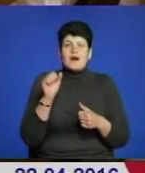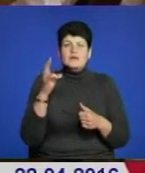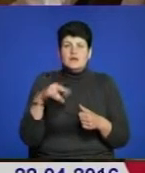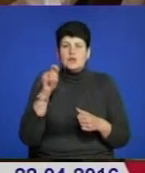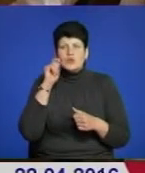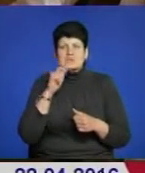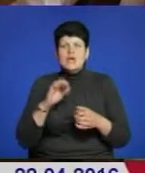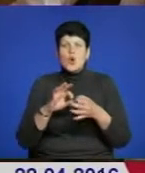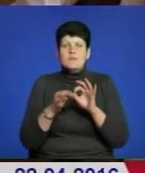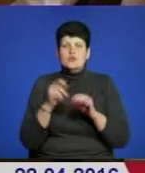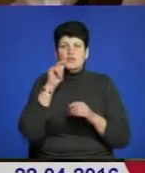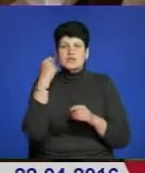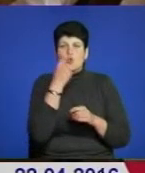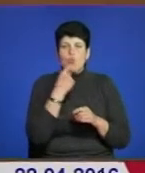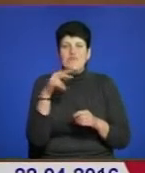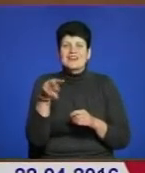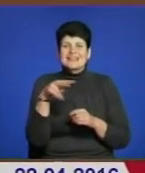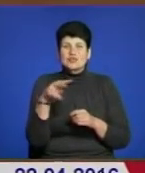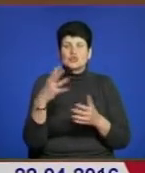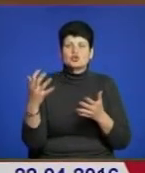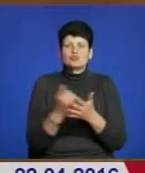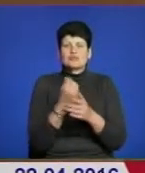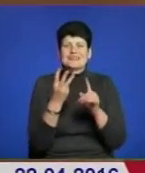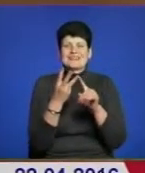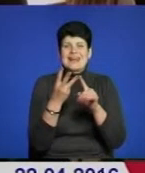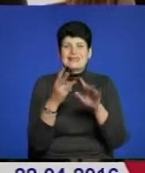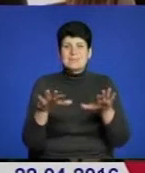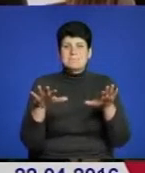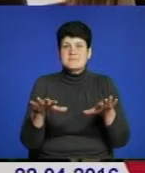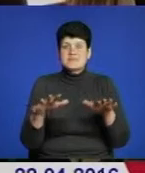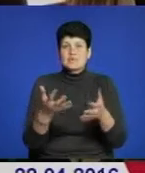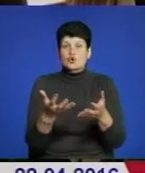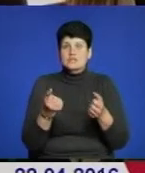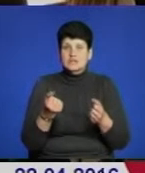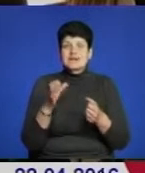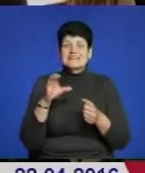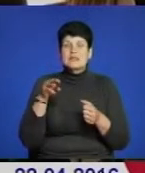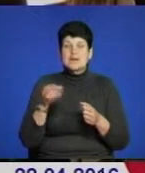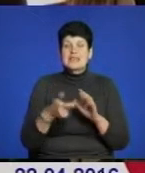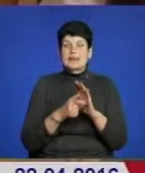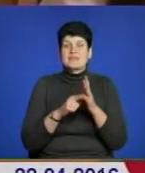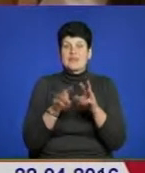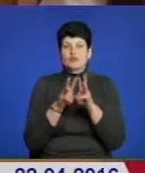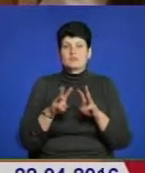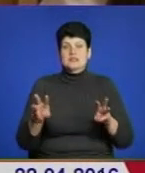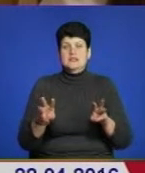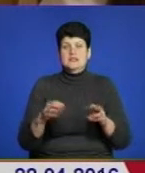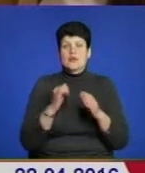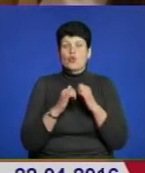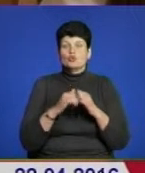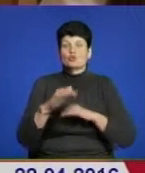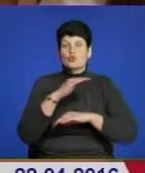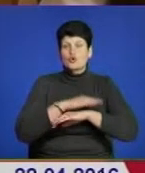Всеукраїнській олімпіаді з української мови і літератури здобула 3-е місце і отримує стипендію Кабінету міністрів. Ми майже на кожному